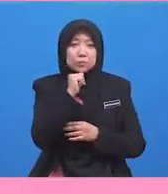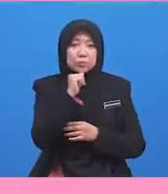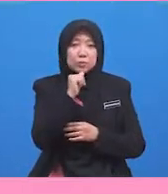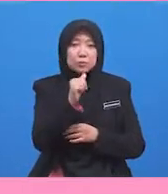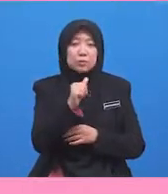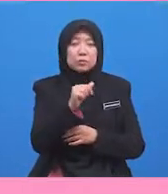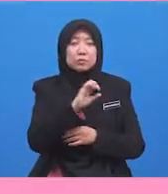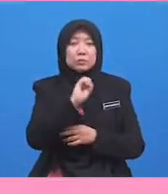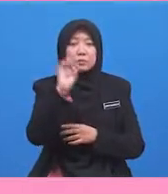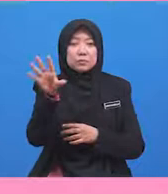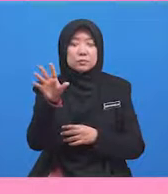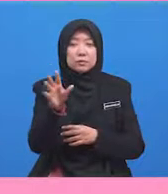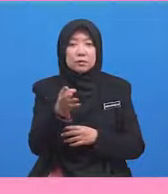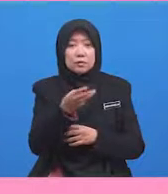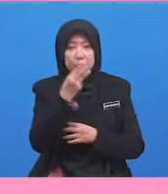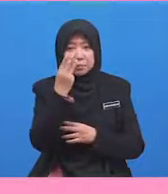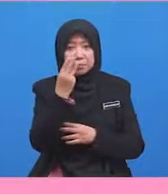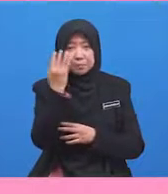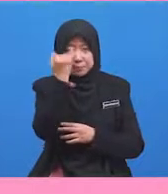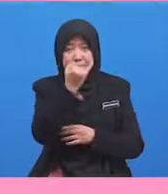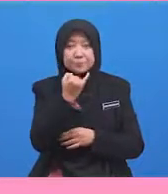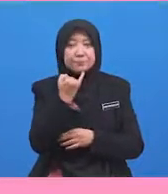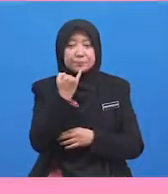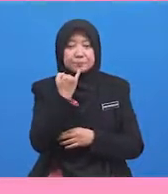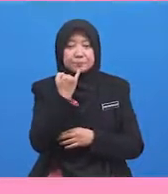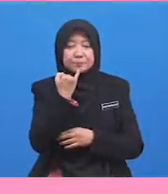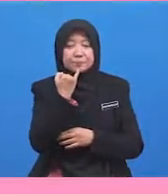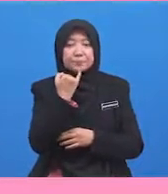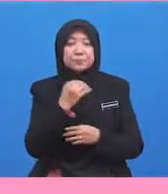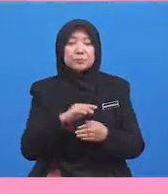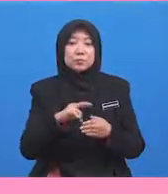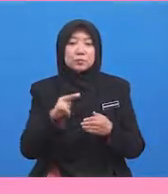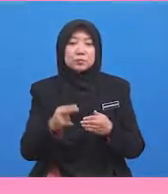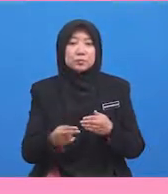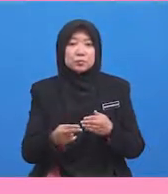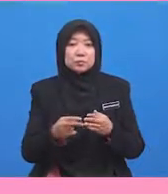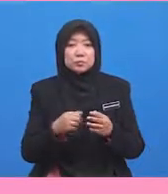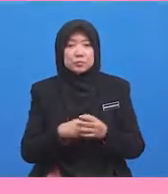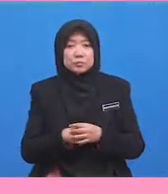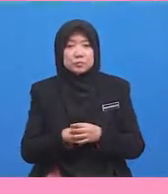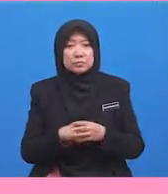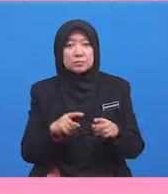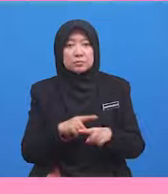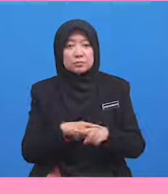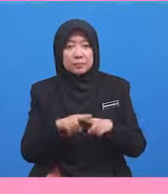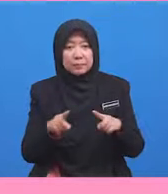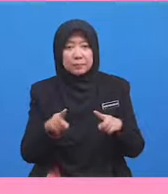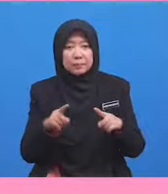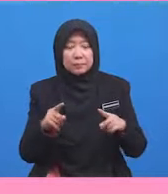melontar harum indahmu dihujung Lembah tapi